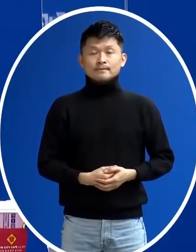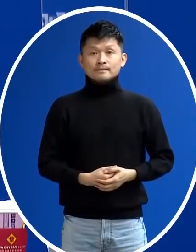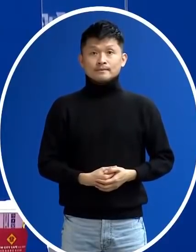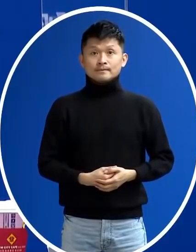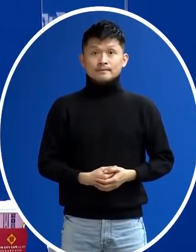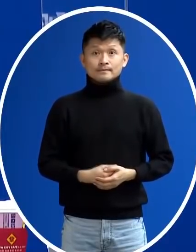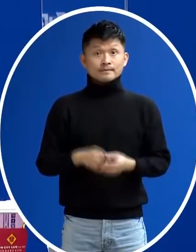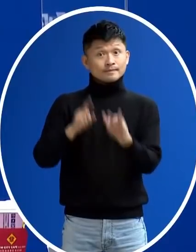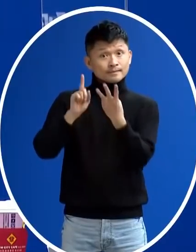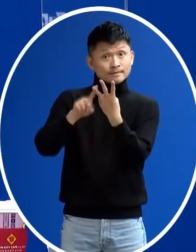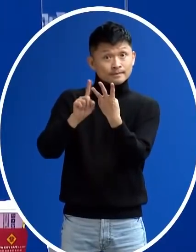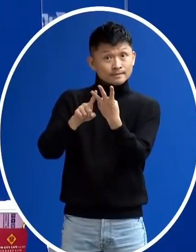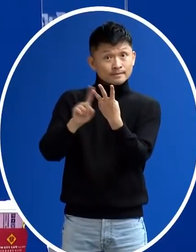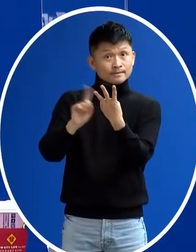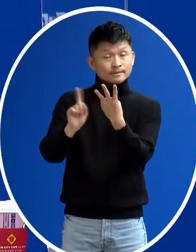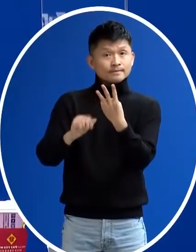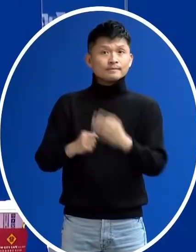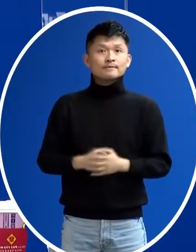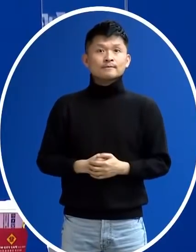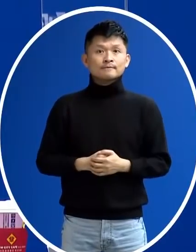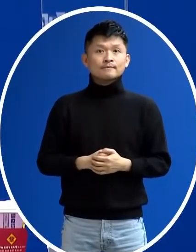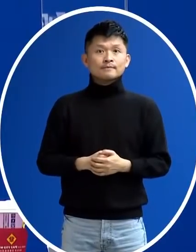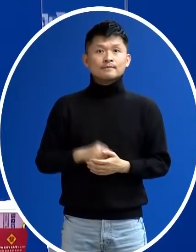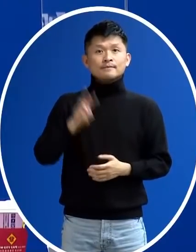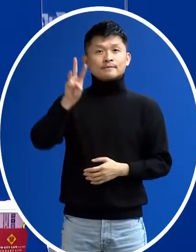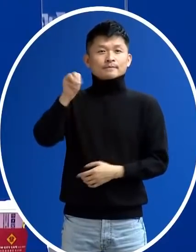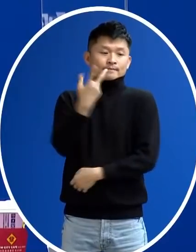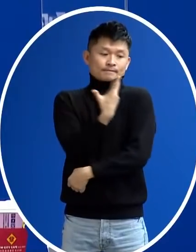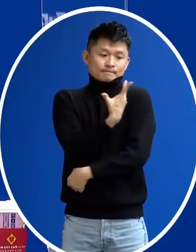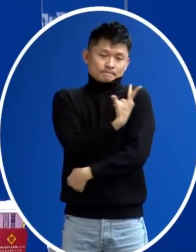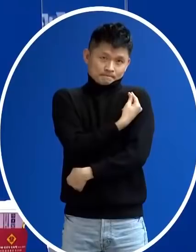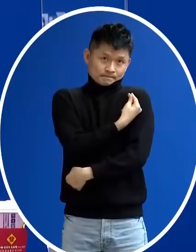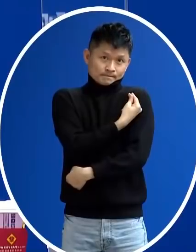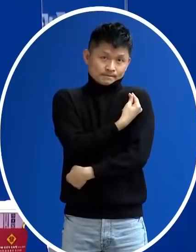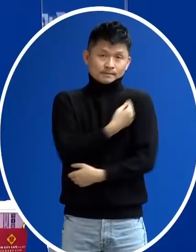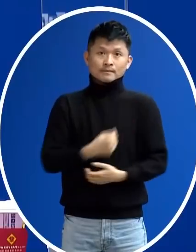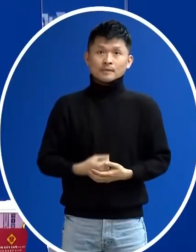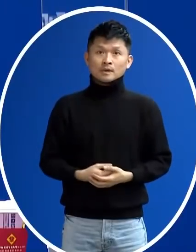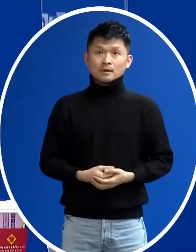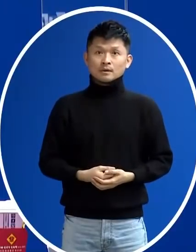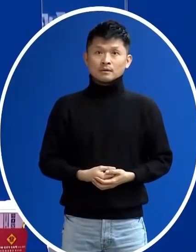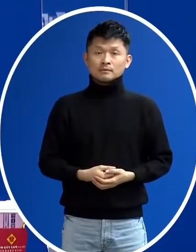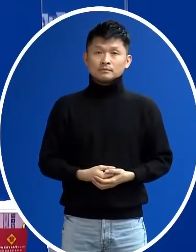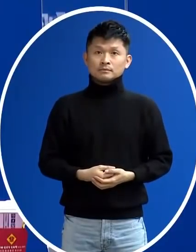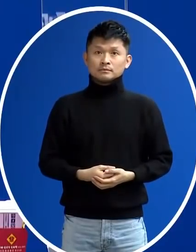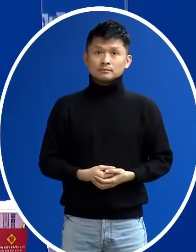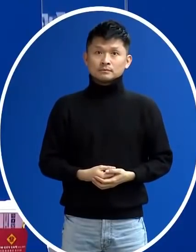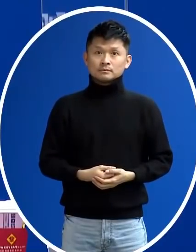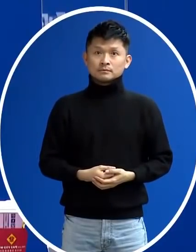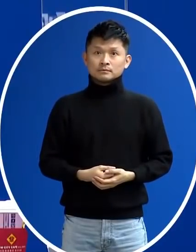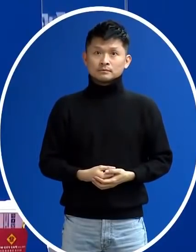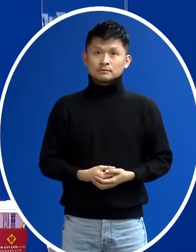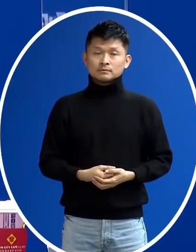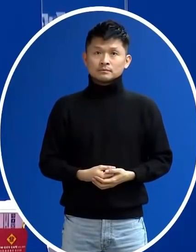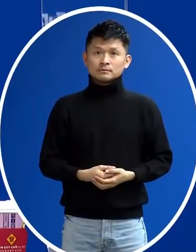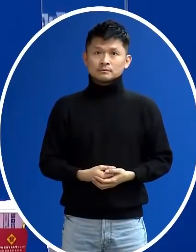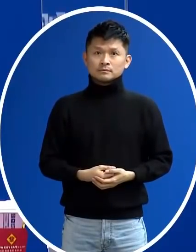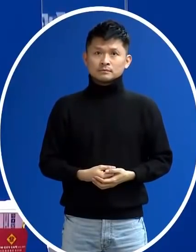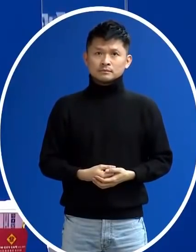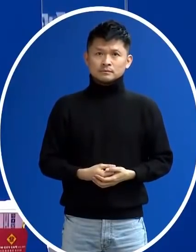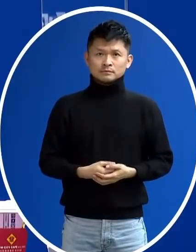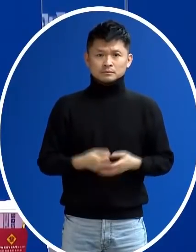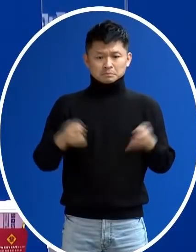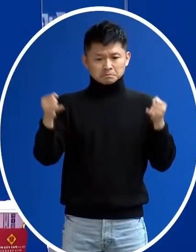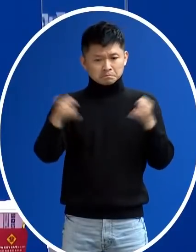那另外还有一案哦，它是施打莫德纳疫苗哈，但是它在。症状的临床